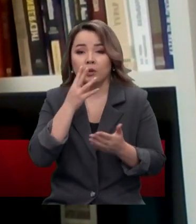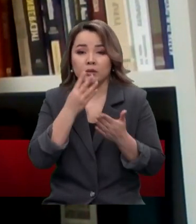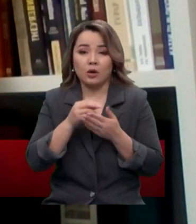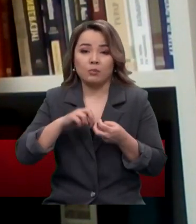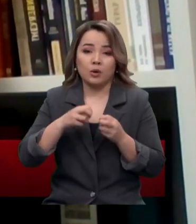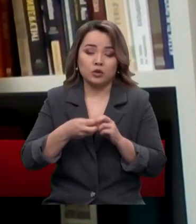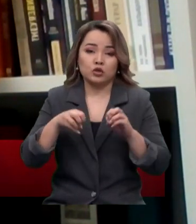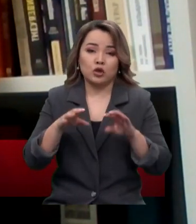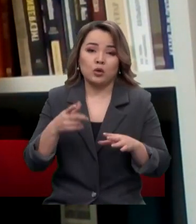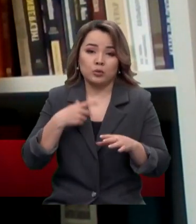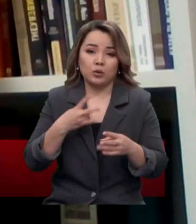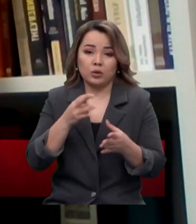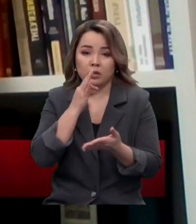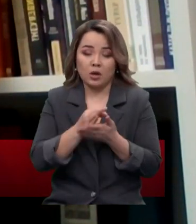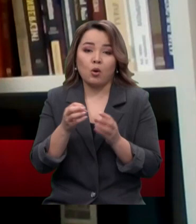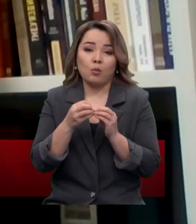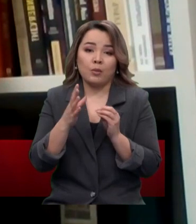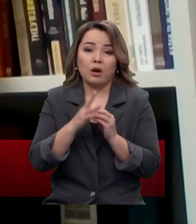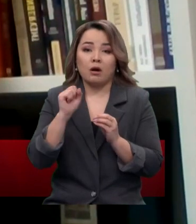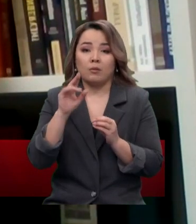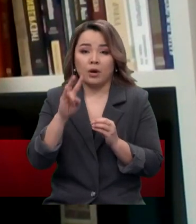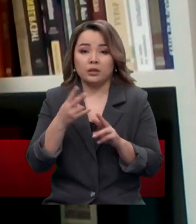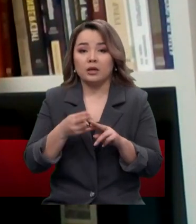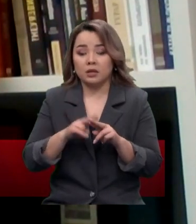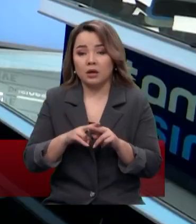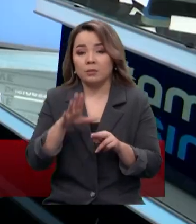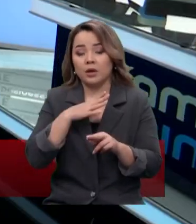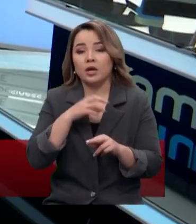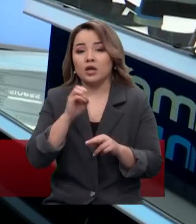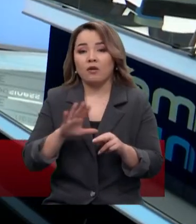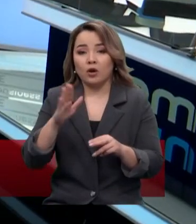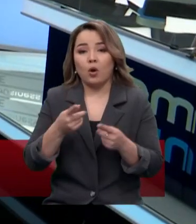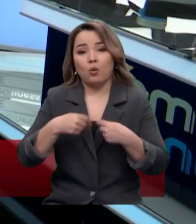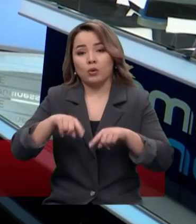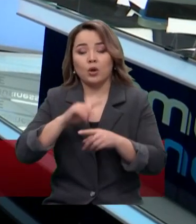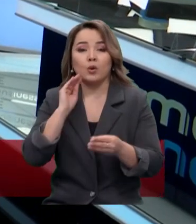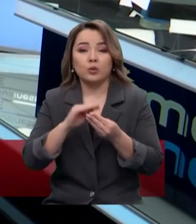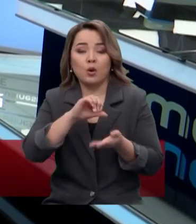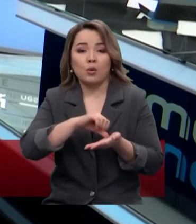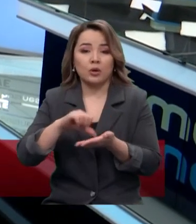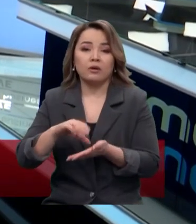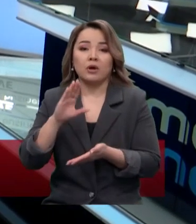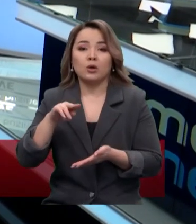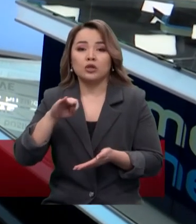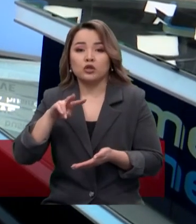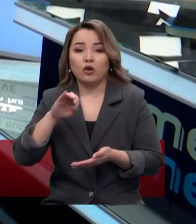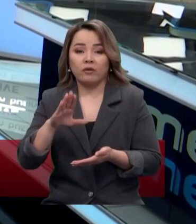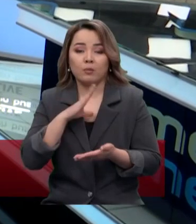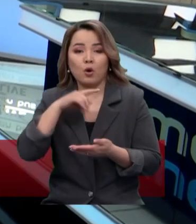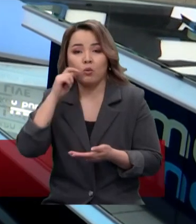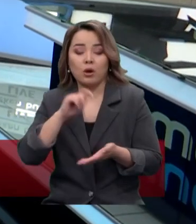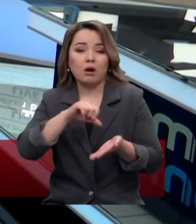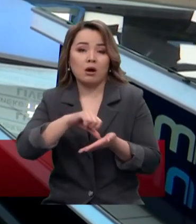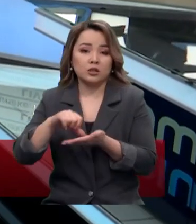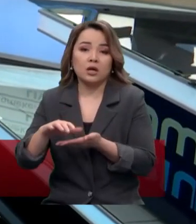үшін тиімді болмақ. Ал осы 15 ақпанда Еуроодақтағы Ресейдің тұрақты өкілі Владимир Чижов Украинаға қатысты Ресей